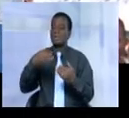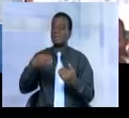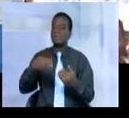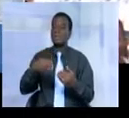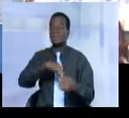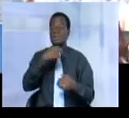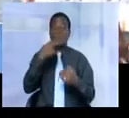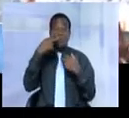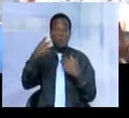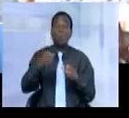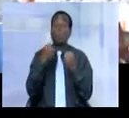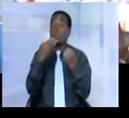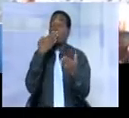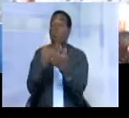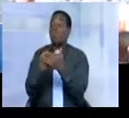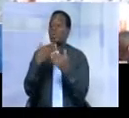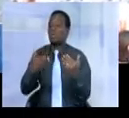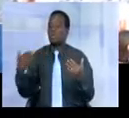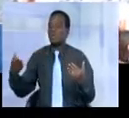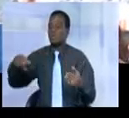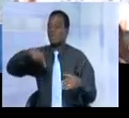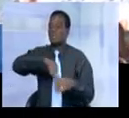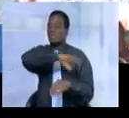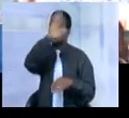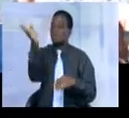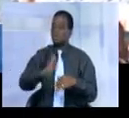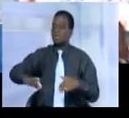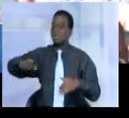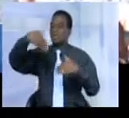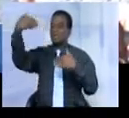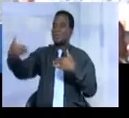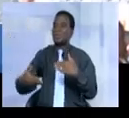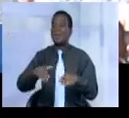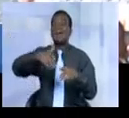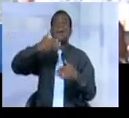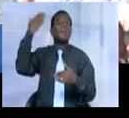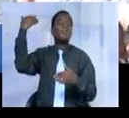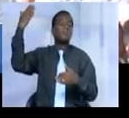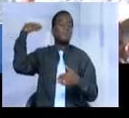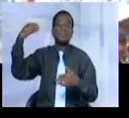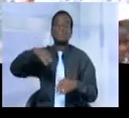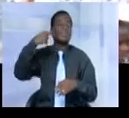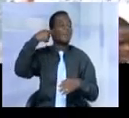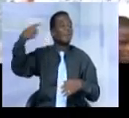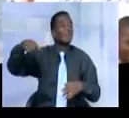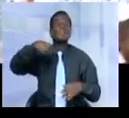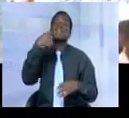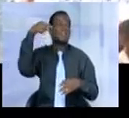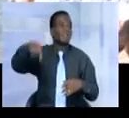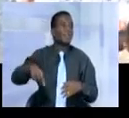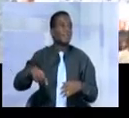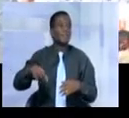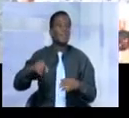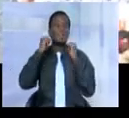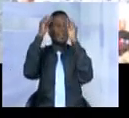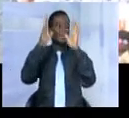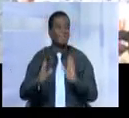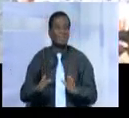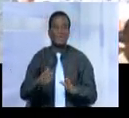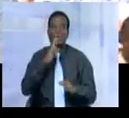chaleureux accueil que je n'ai jamais reçu avant. J'ai entendu dire que les Ivoiriens